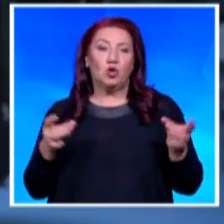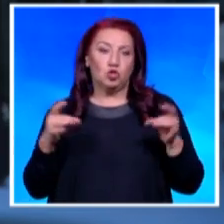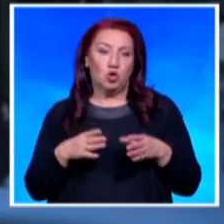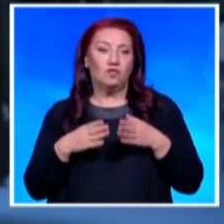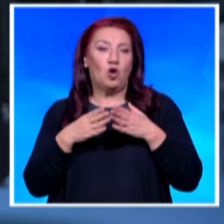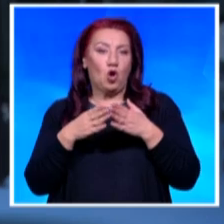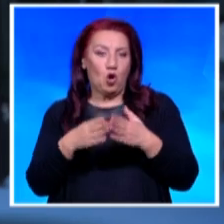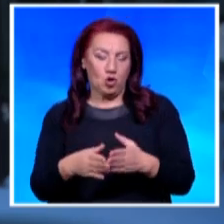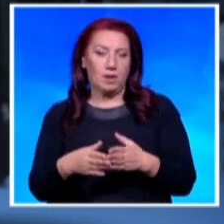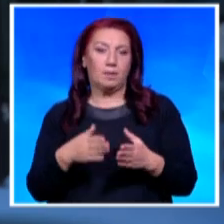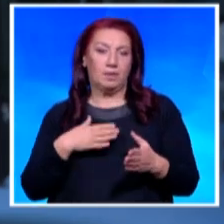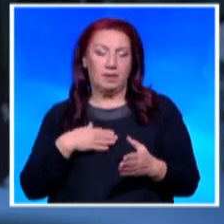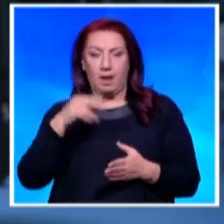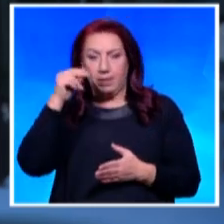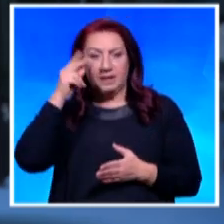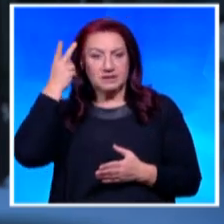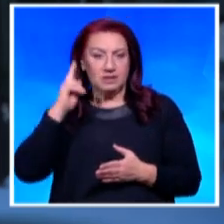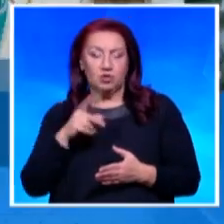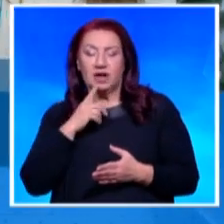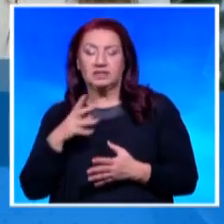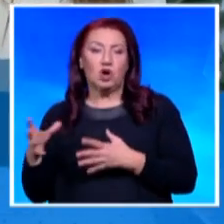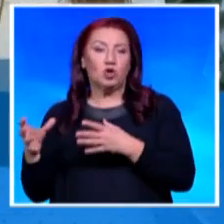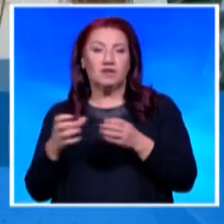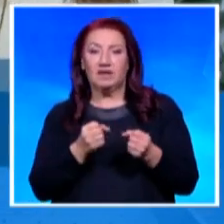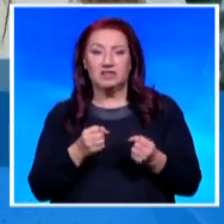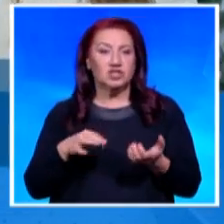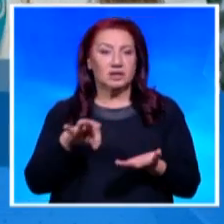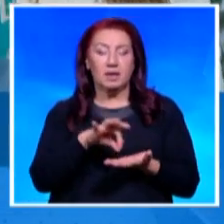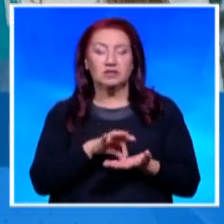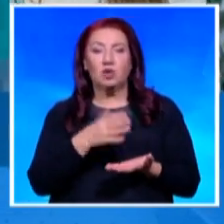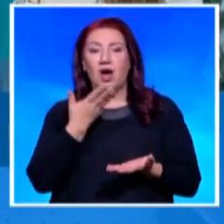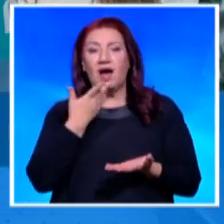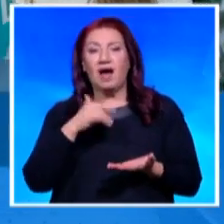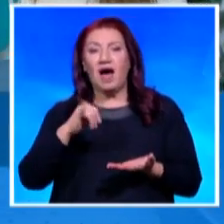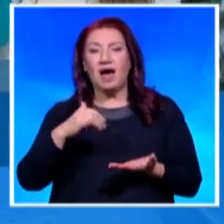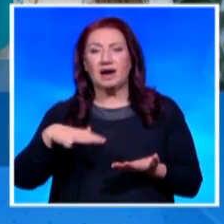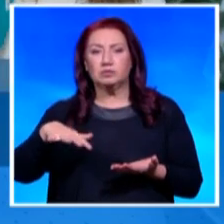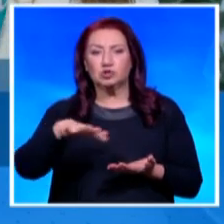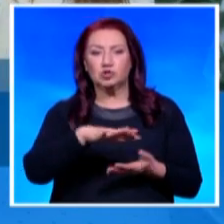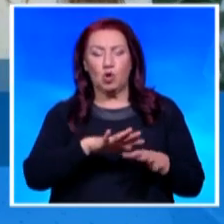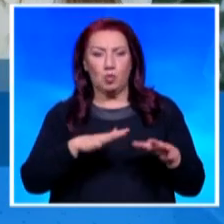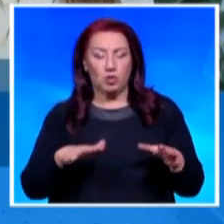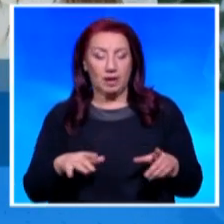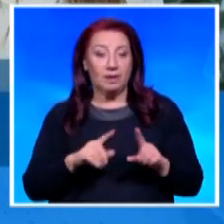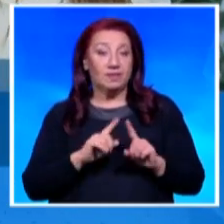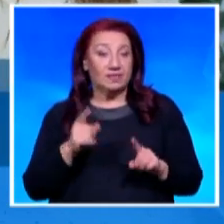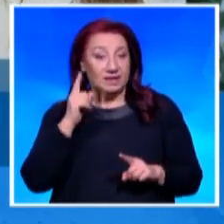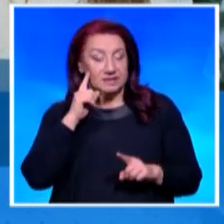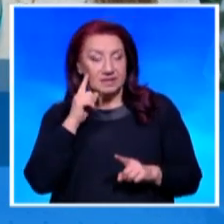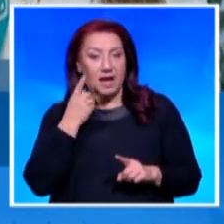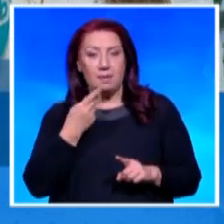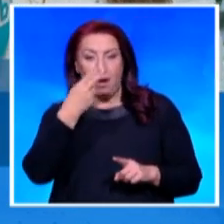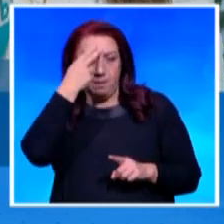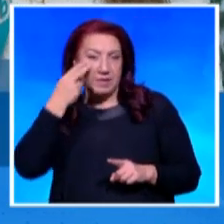сънародници е отвлечен, този път обаче в Арабско море. Действително все още не се знае дали става въпрос за морски пирати или за